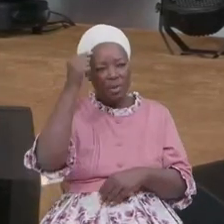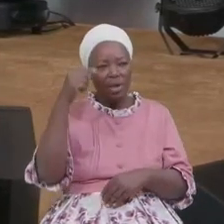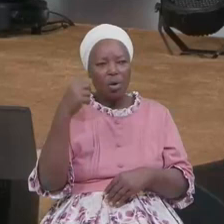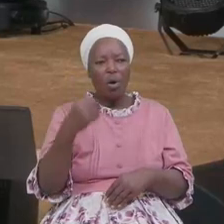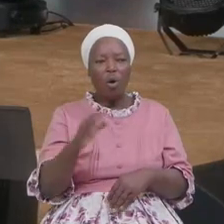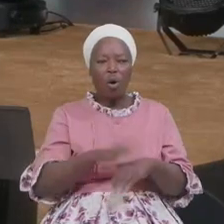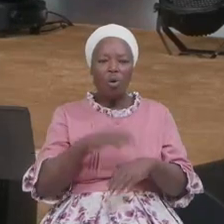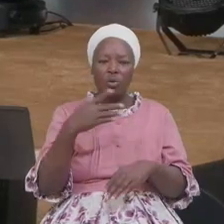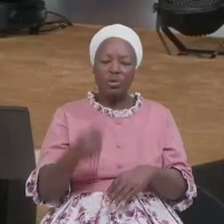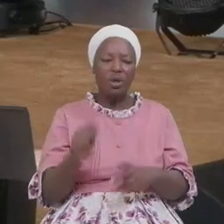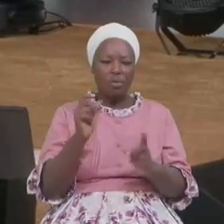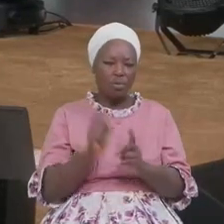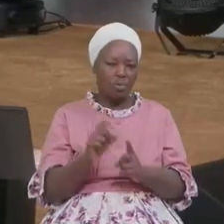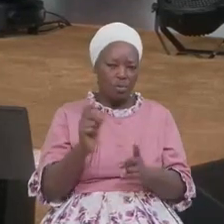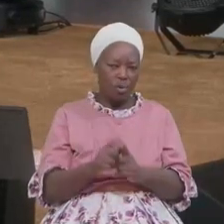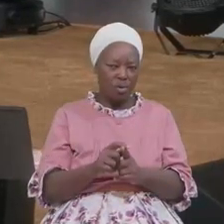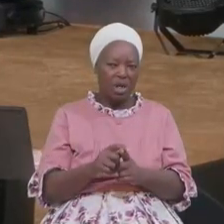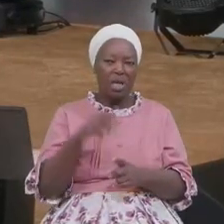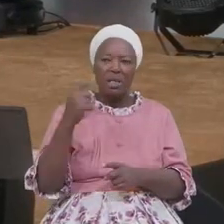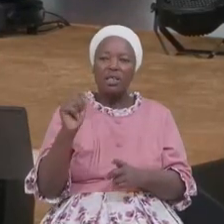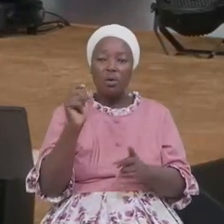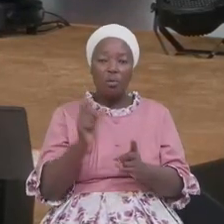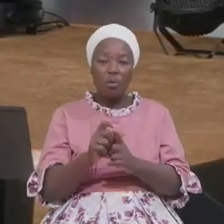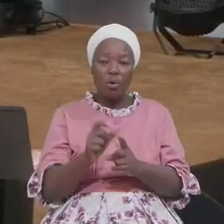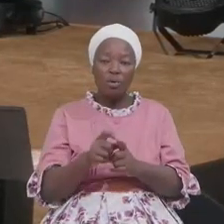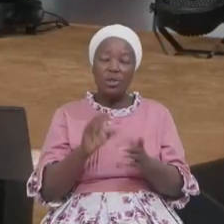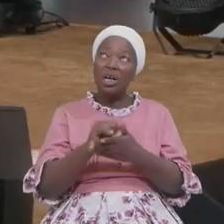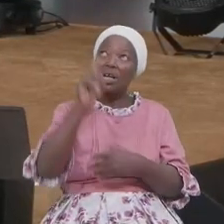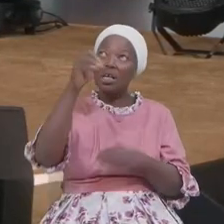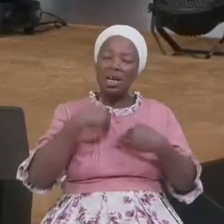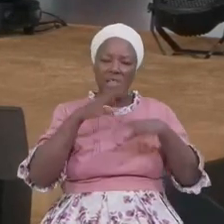méditer la parole qu'il nous a donnée pour la grande